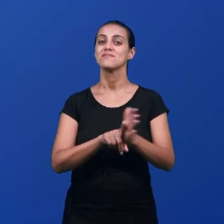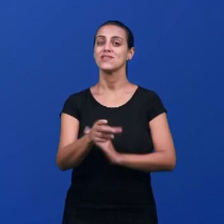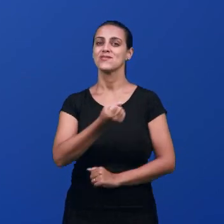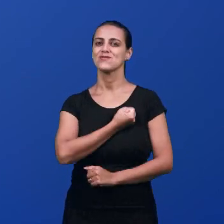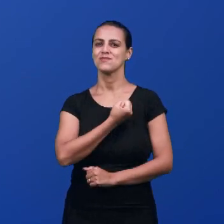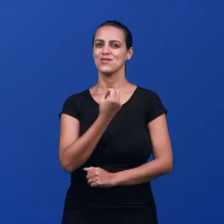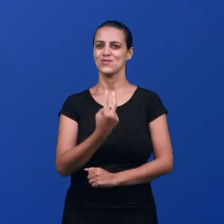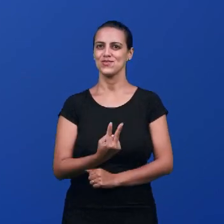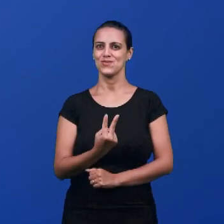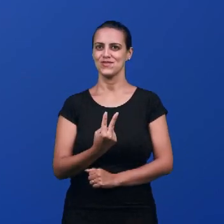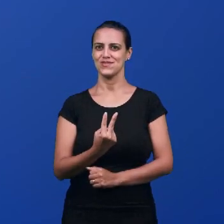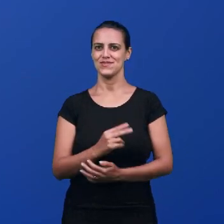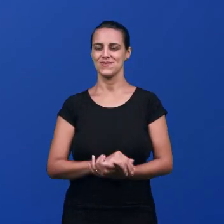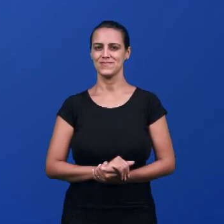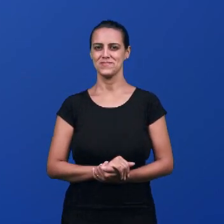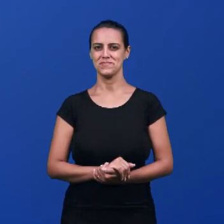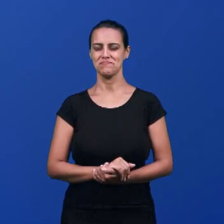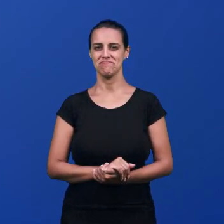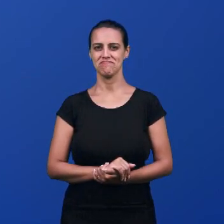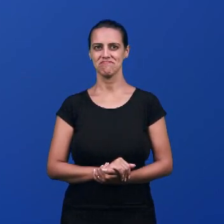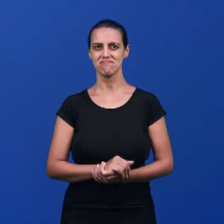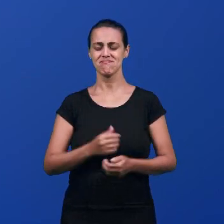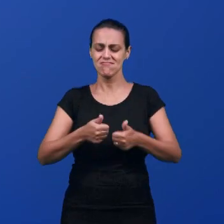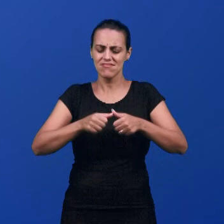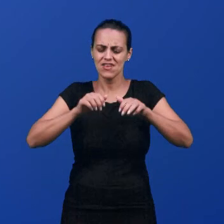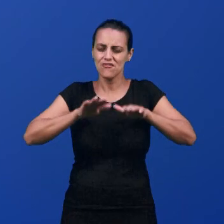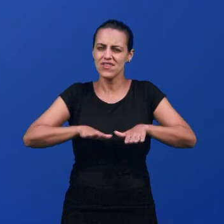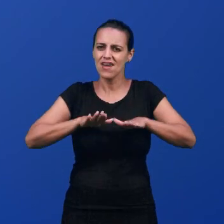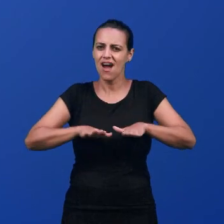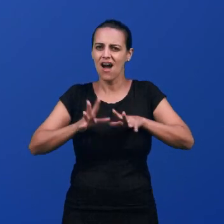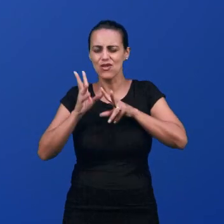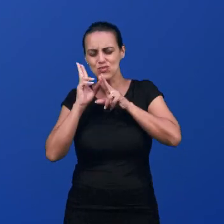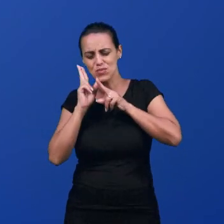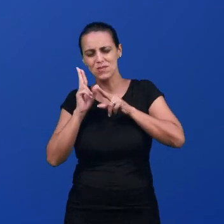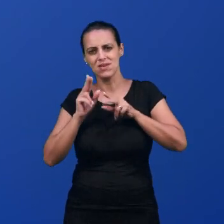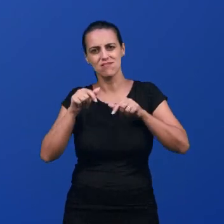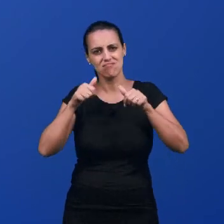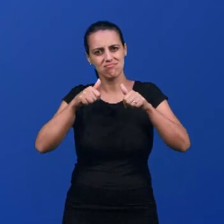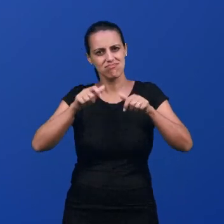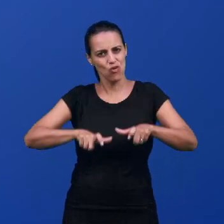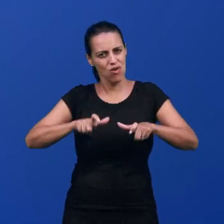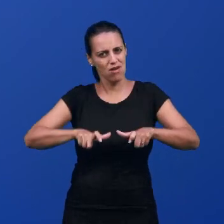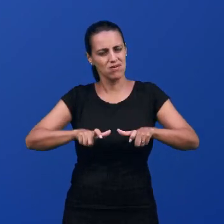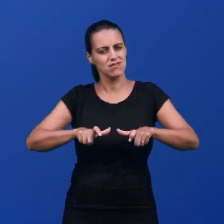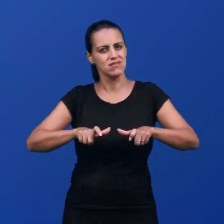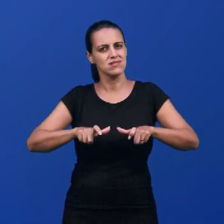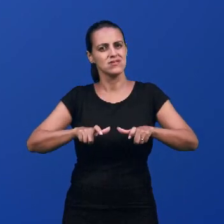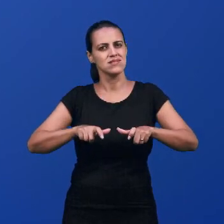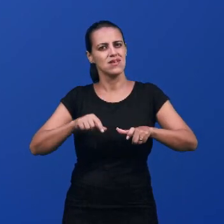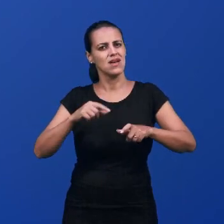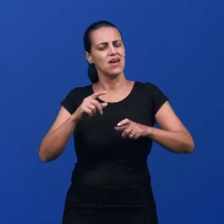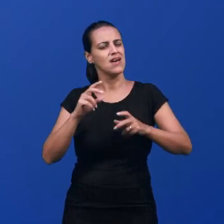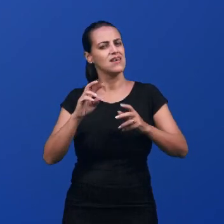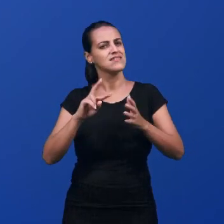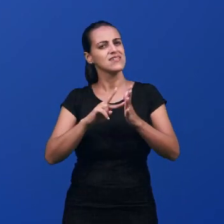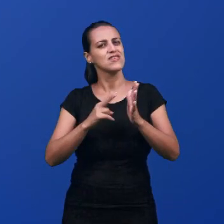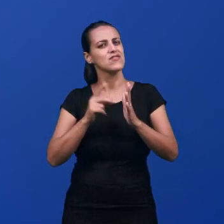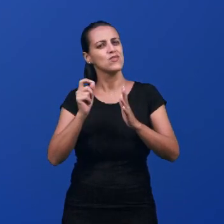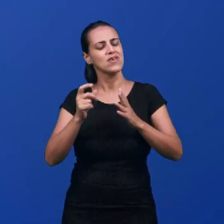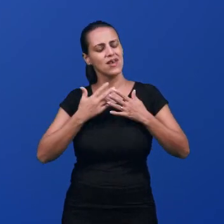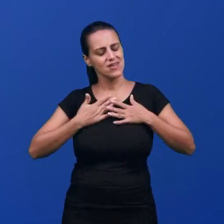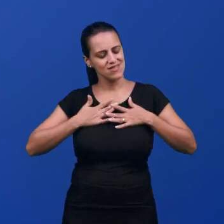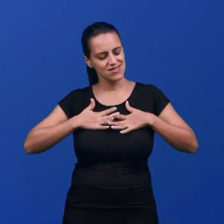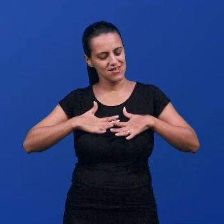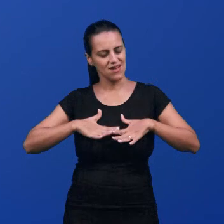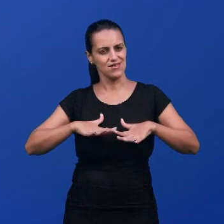biblique dominicale. Ils sont restés là. Mes frères, ce terme nous fait comprendre qu'il y a eu un repos de